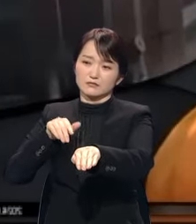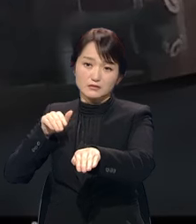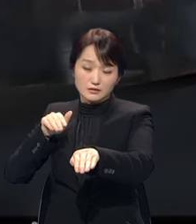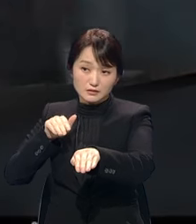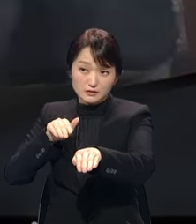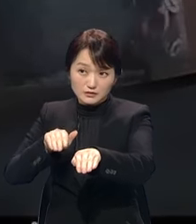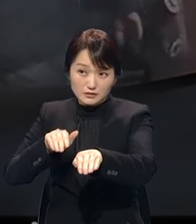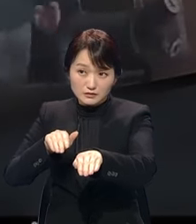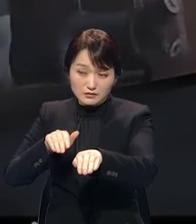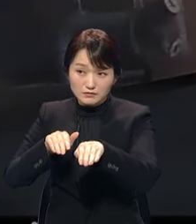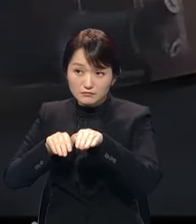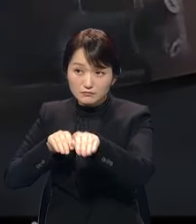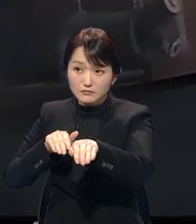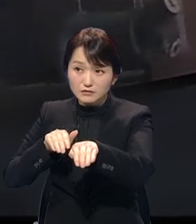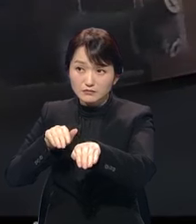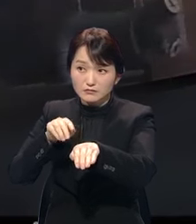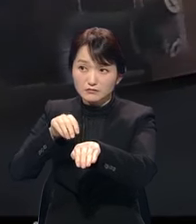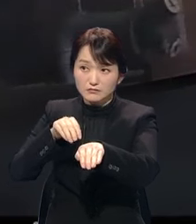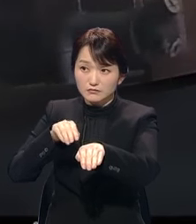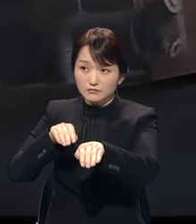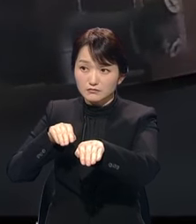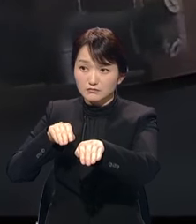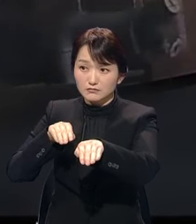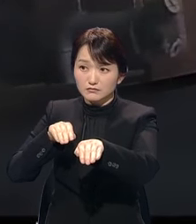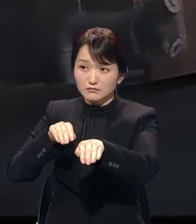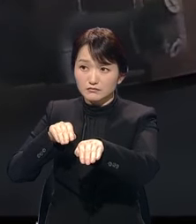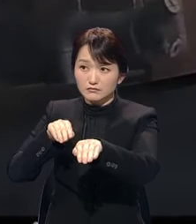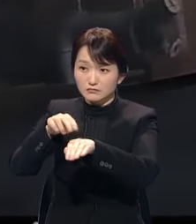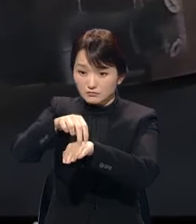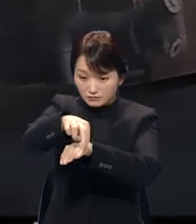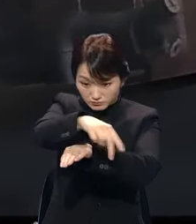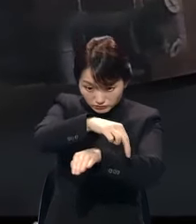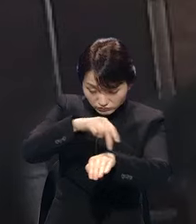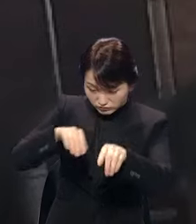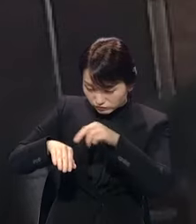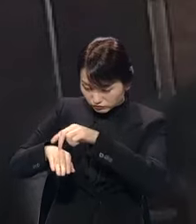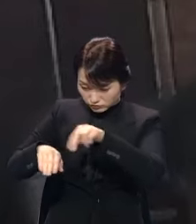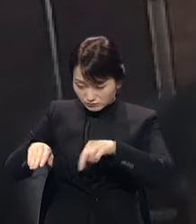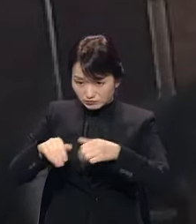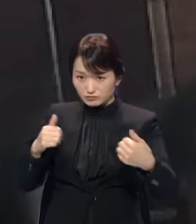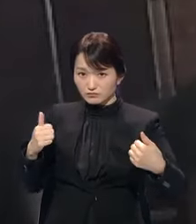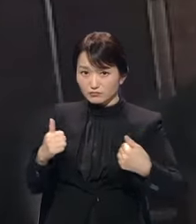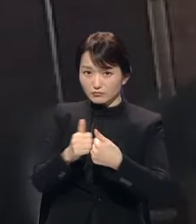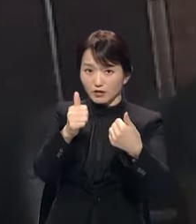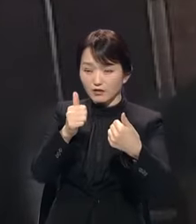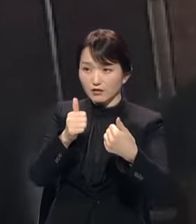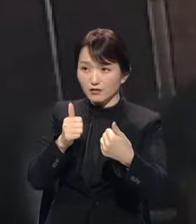또다시 빵 울리니까 자, 지금 둘이 만났어요. 자, 그런데 배치기 퍽! 배 밀었습니다.